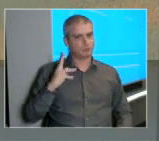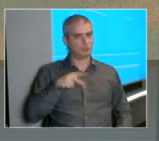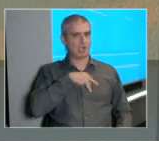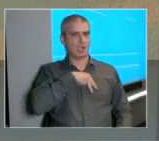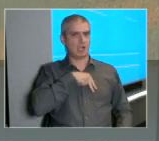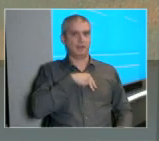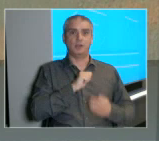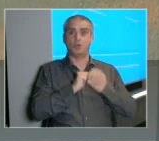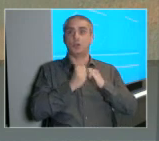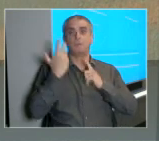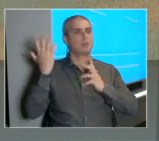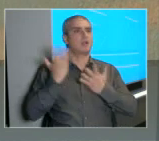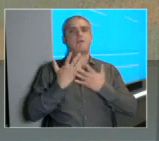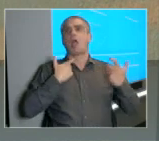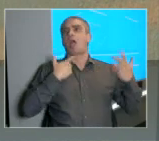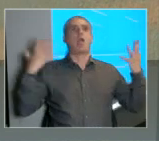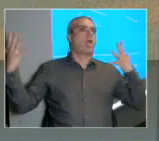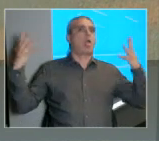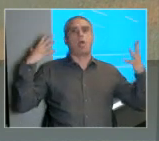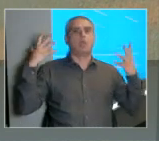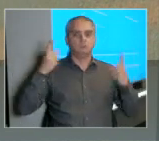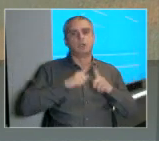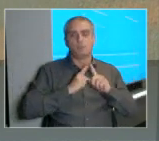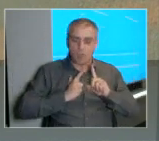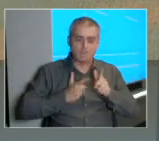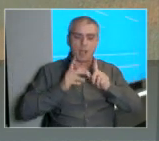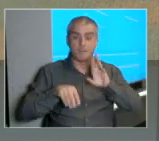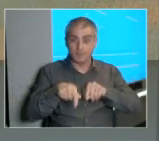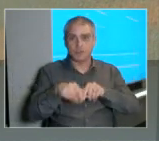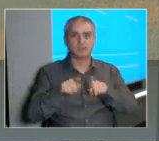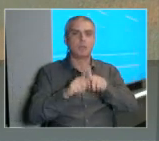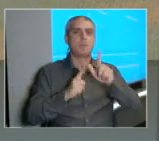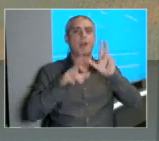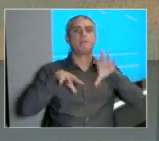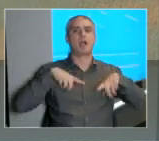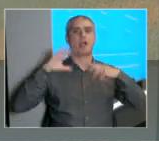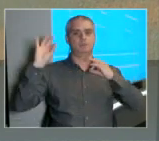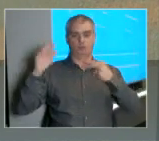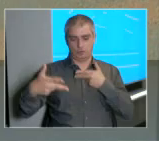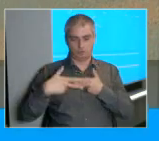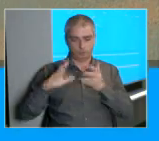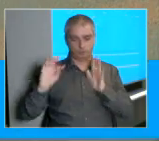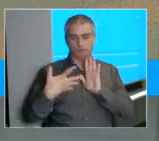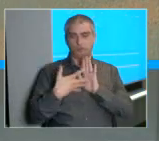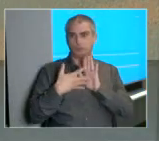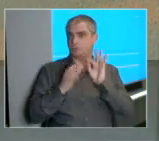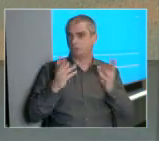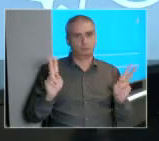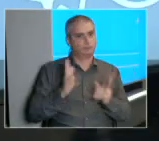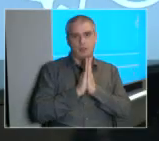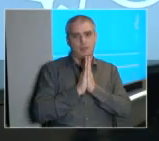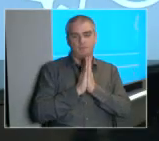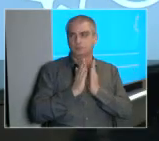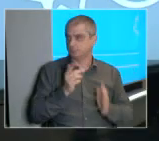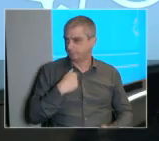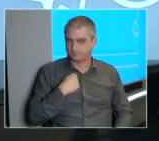אחראי, או שכאשר הוא עם הגב אל הקיר, ובאמת זו מלחמה על חייו, מערכת הבחירות הזאת, בוודאי לקראת שימוע שכזה, פשוט אי אפשר לבקש דבר